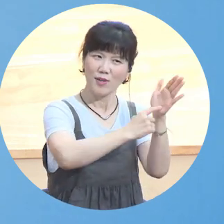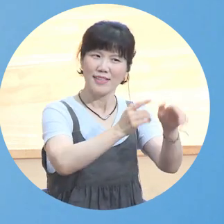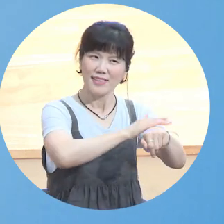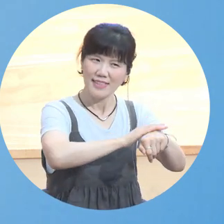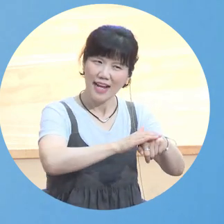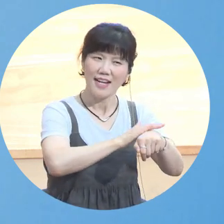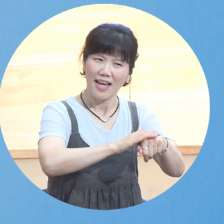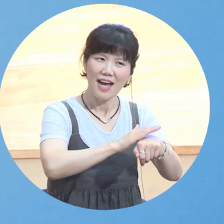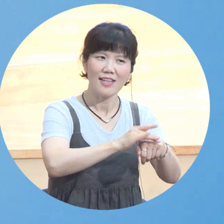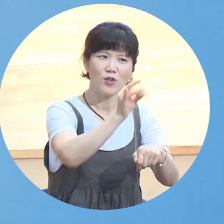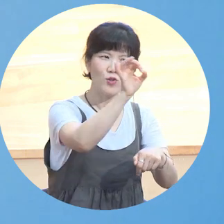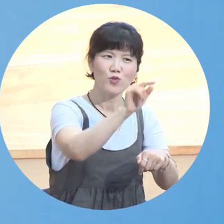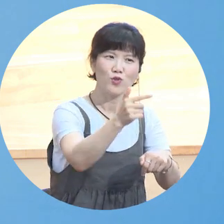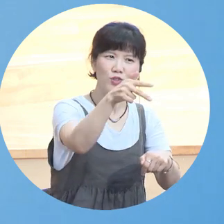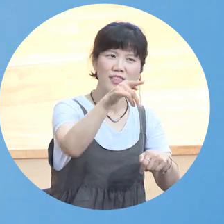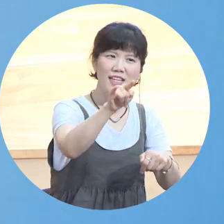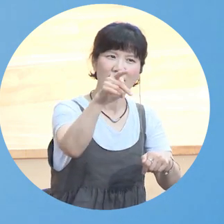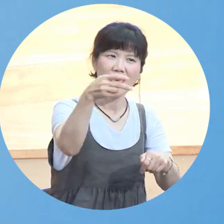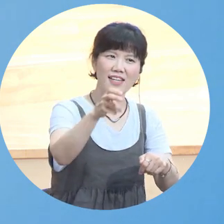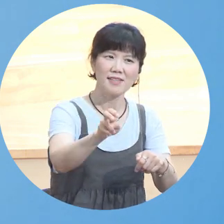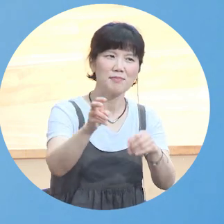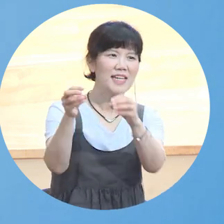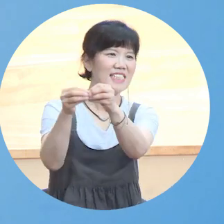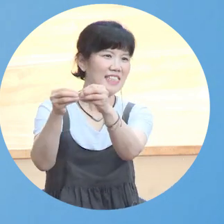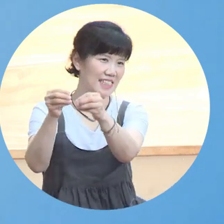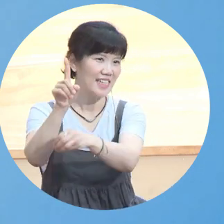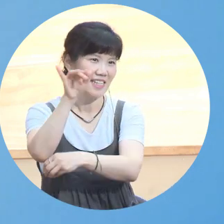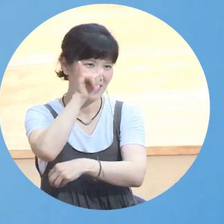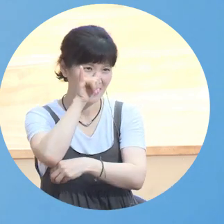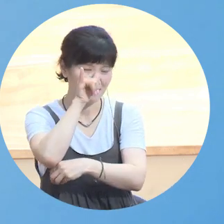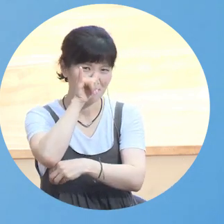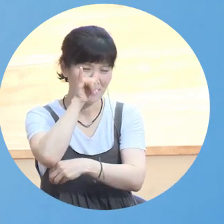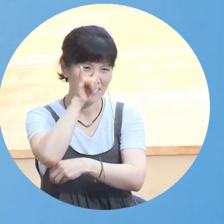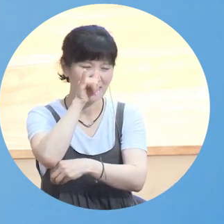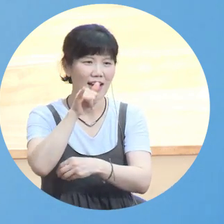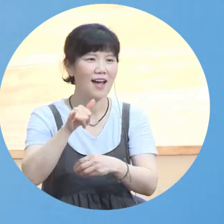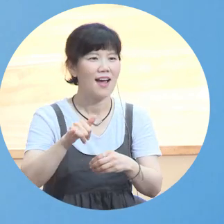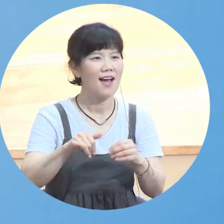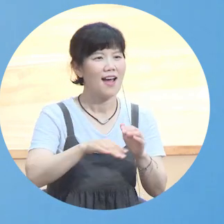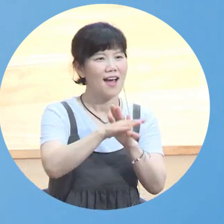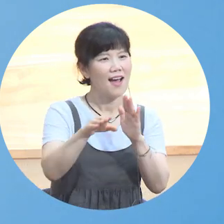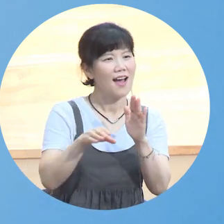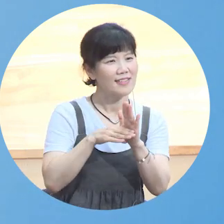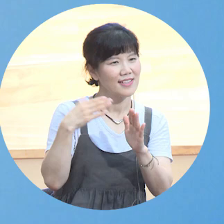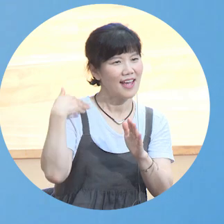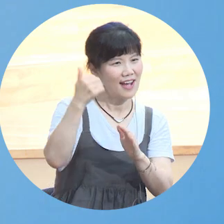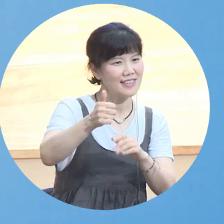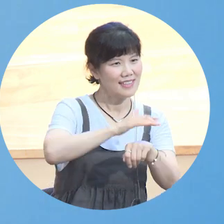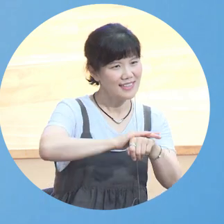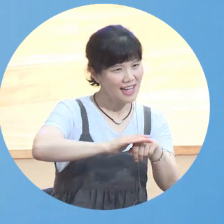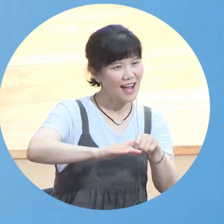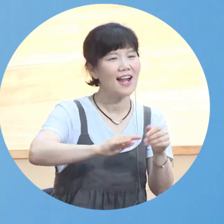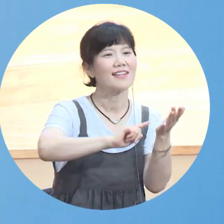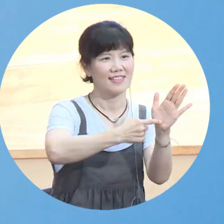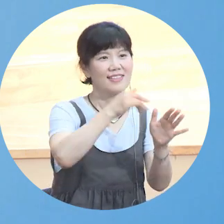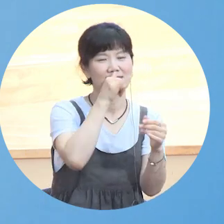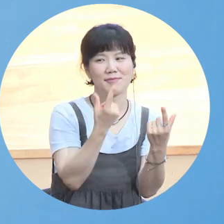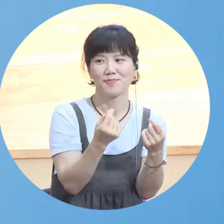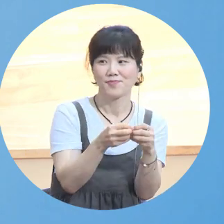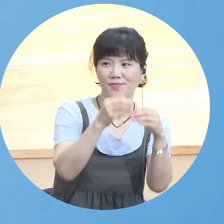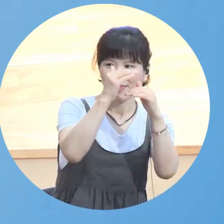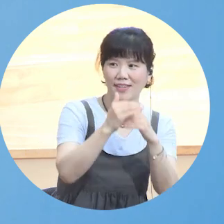가정식백반 이란 시가 있어요 얼마나 이 땅의 가장 들을 잘 그려낸 냐 면 씨가 이렇습니다 아침 됩니다